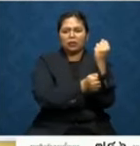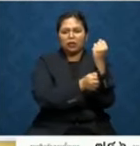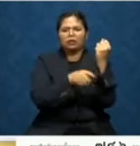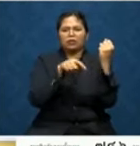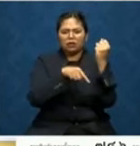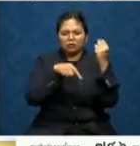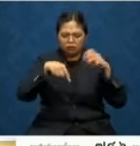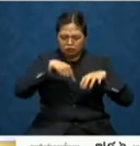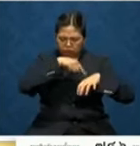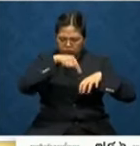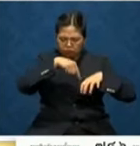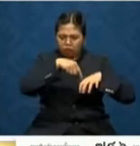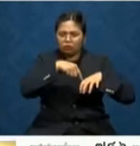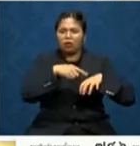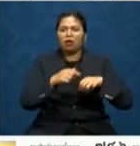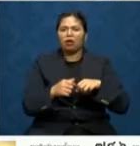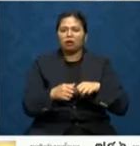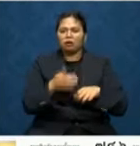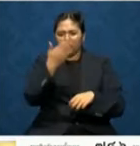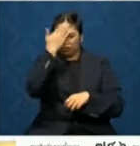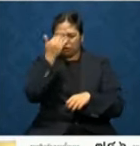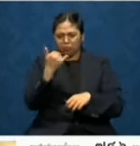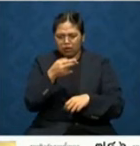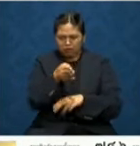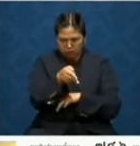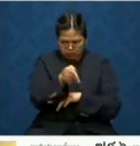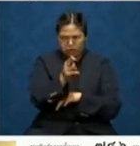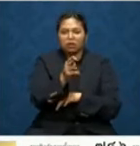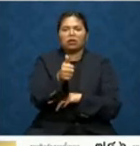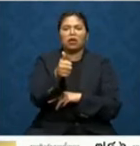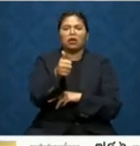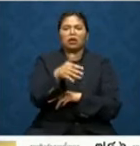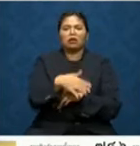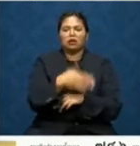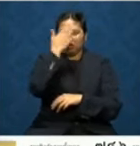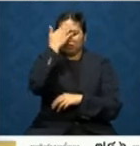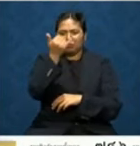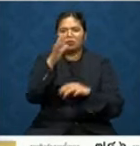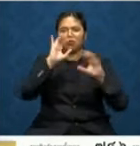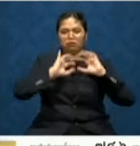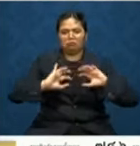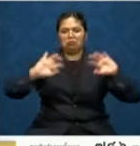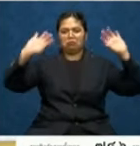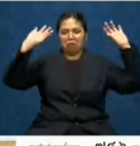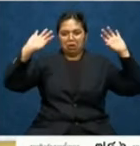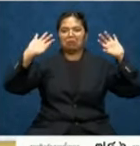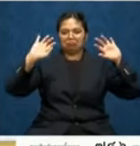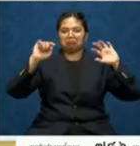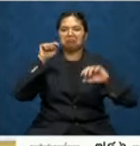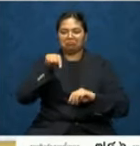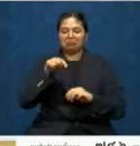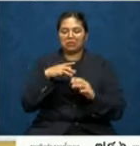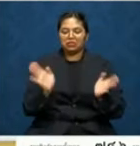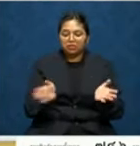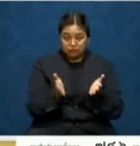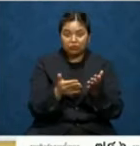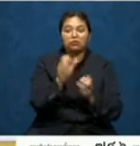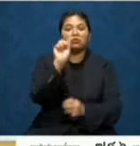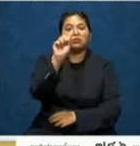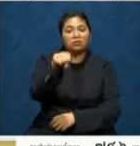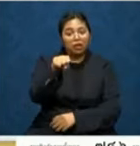ทำไมถได้กลาทำในลั onto thisก็แดว่าเจ้าหัที่ของรดทั้นให้การสนับสุนใช่หรอไม่